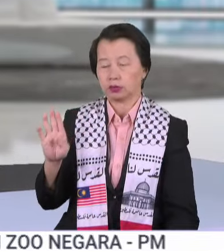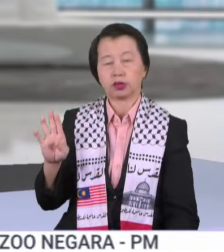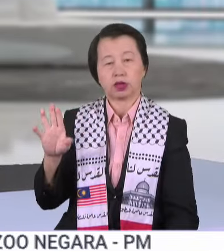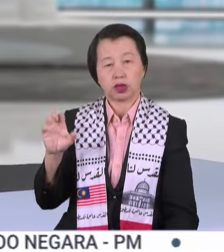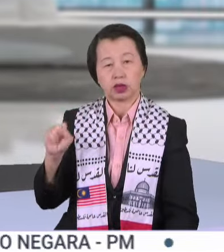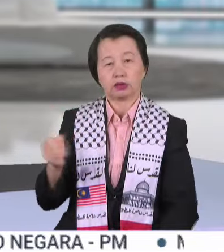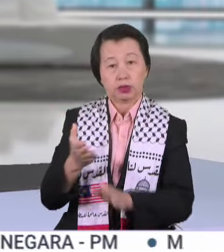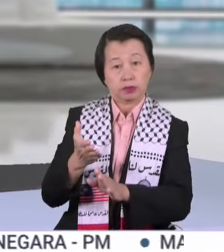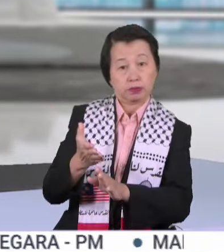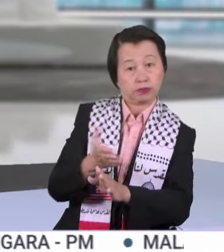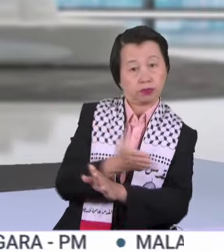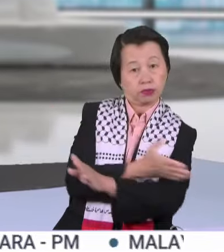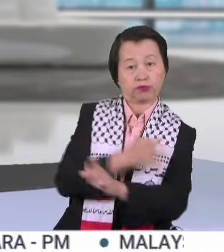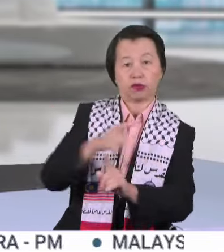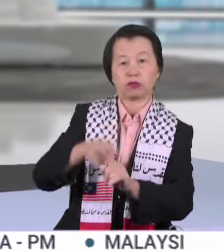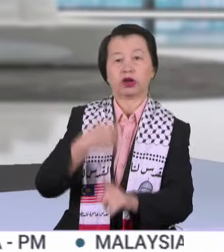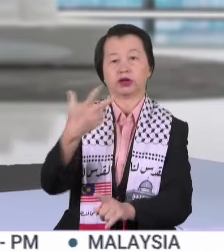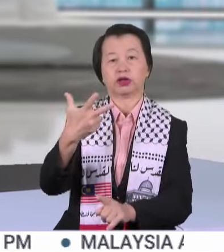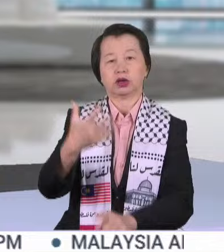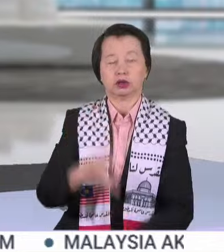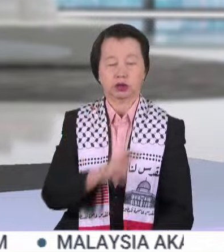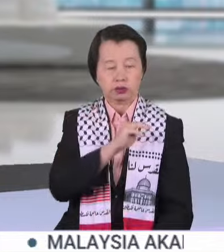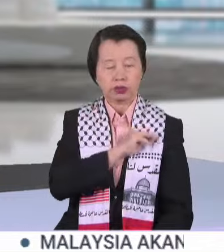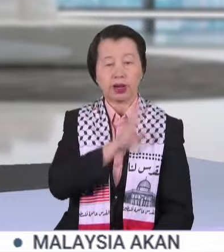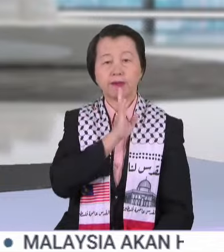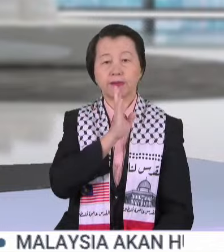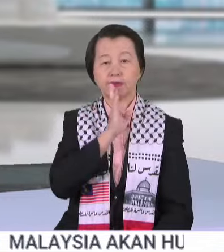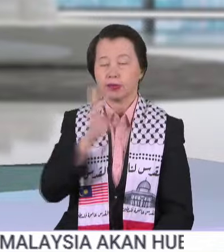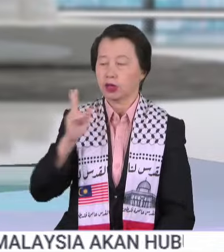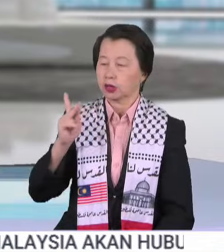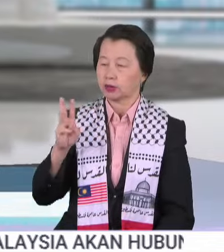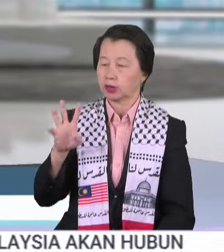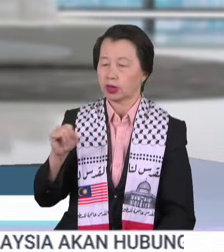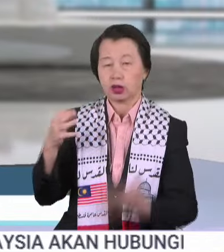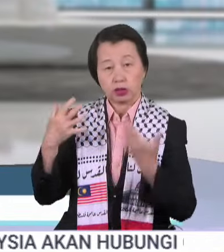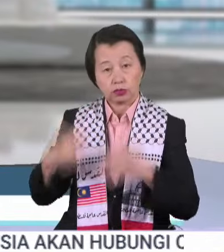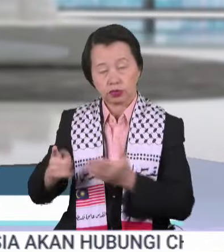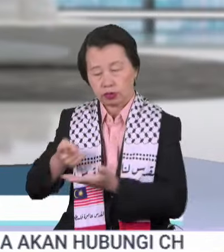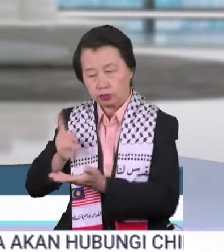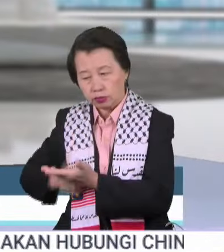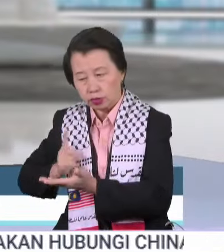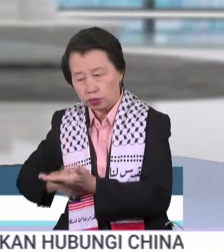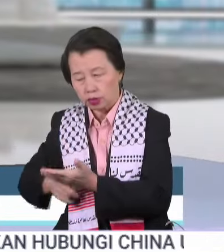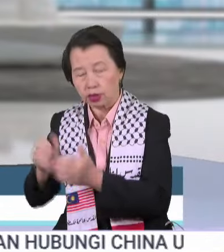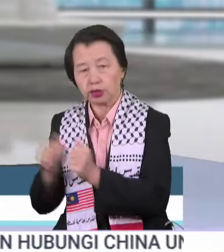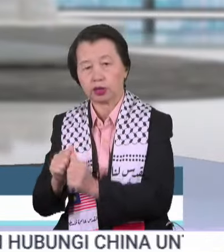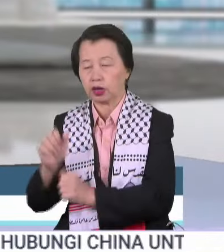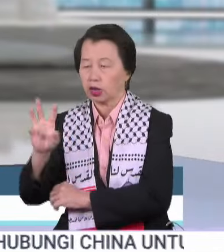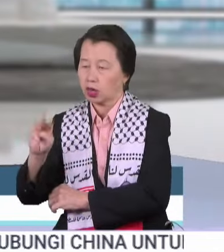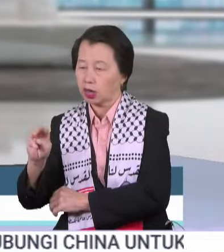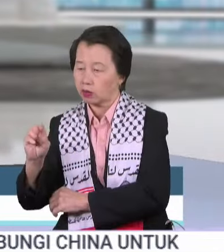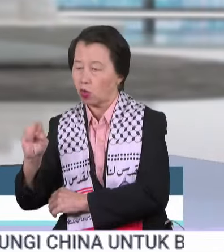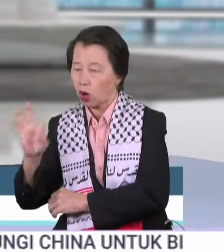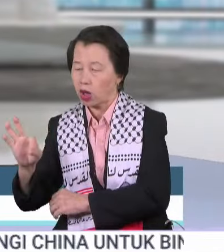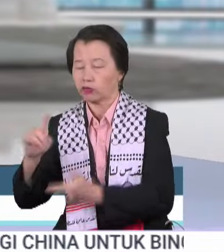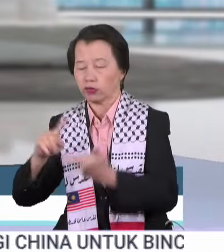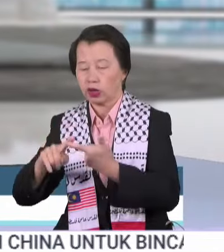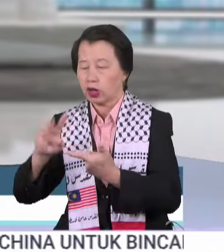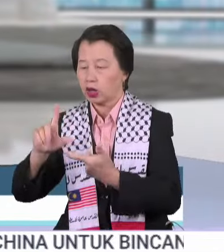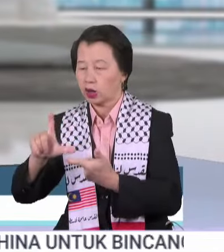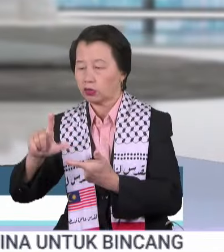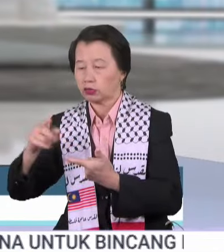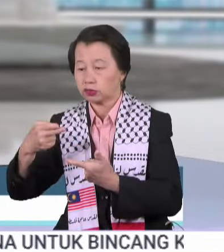sebelum Mac ini menterinya henah Yoh berkata KBS telah bermesyuarat dengan Kementerian kewangan serta lembaga hasil dalam